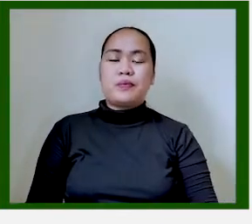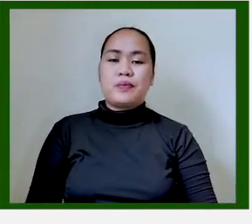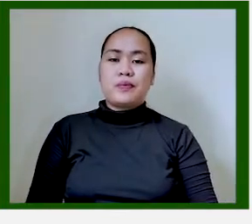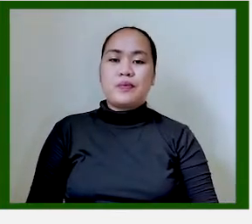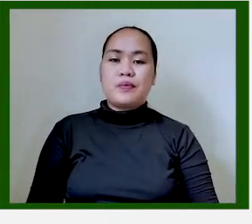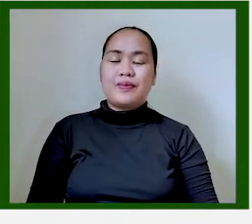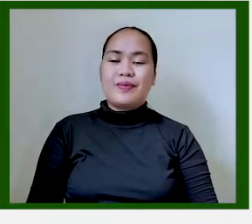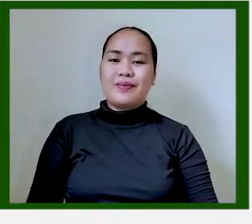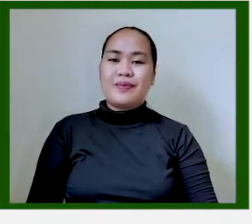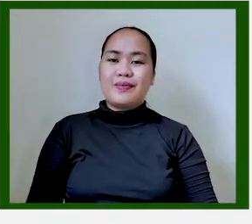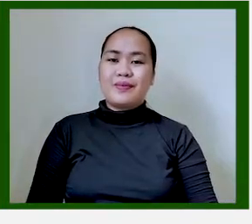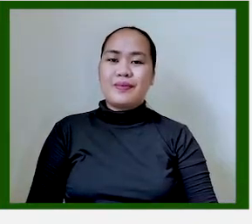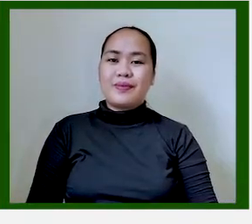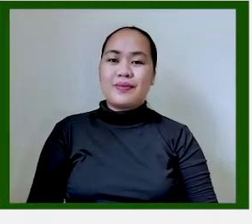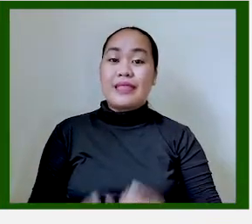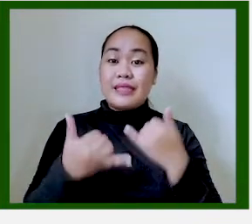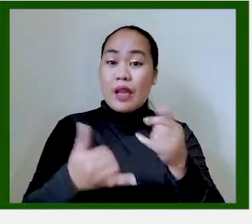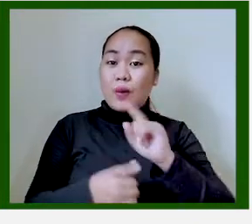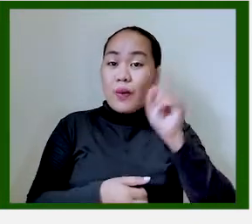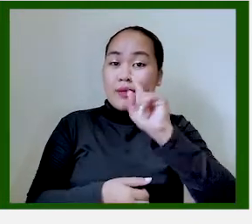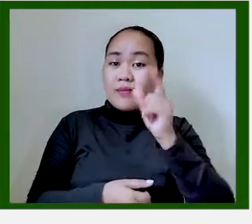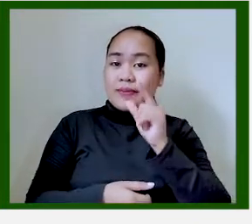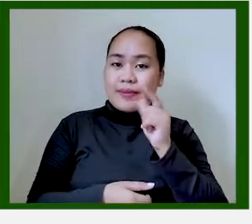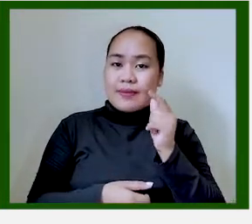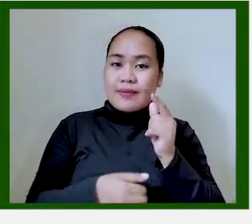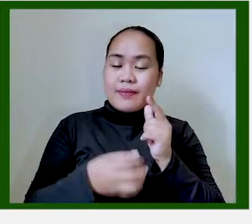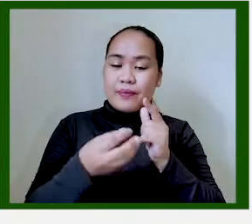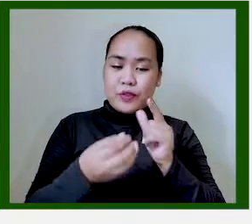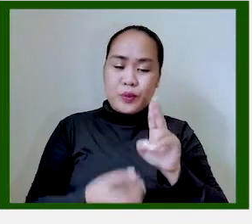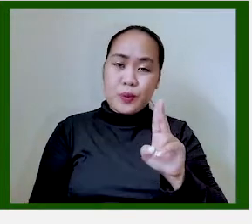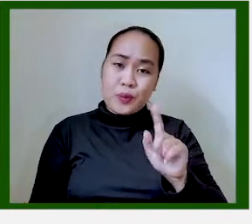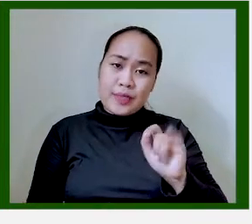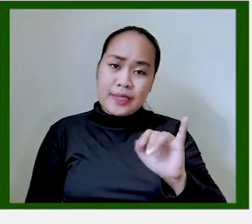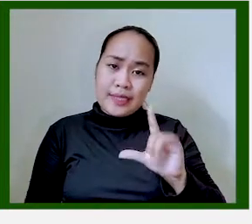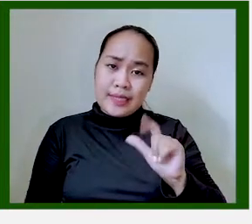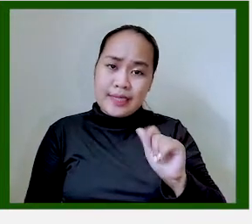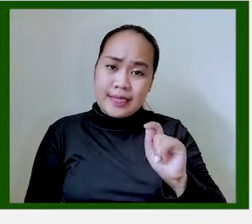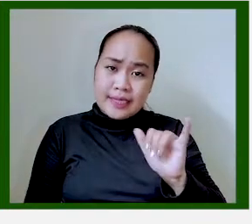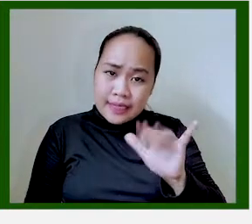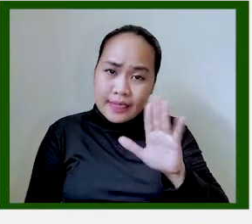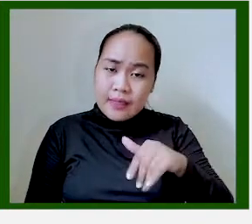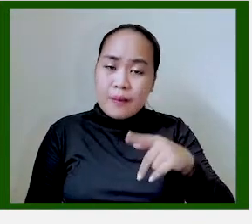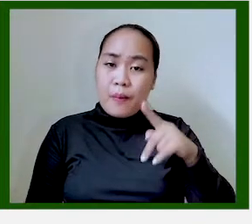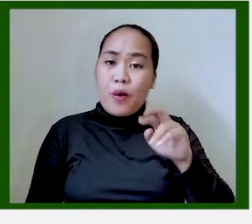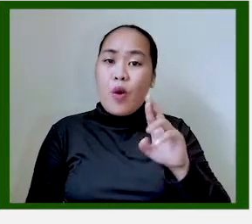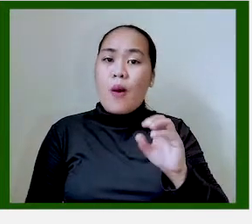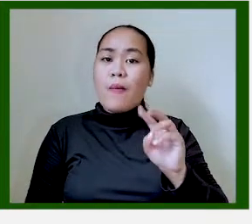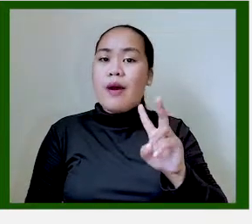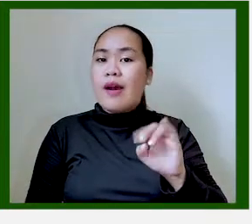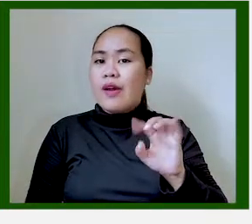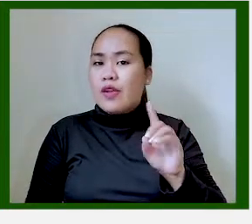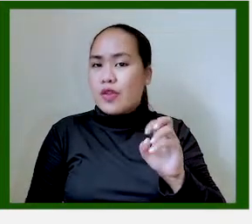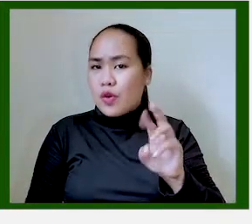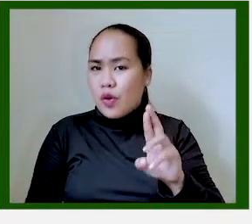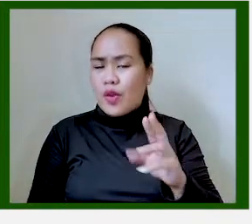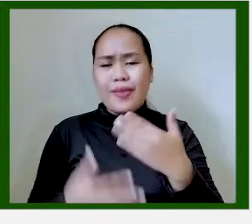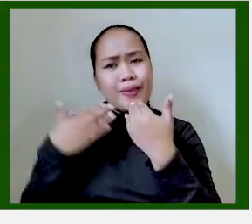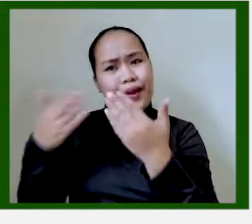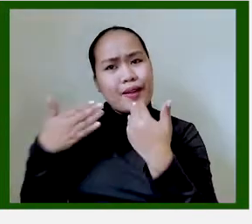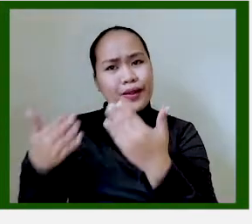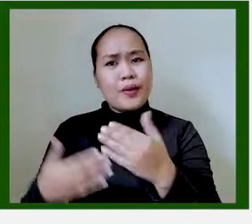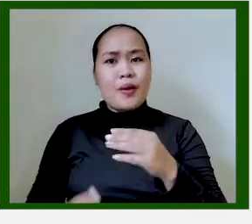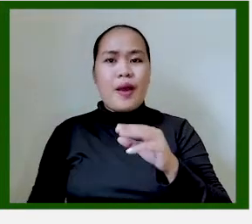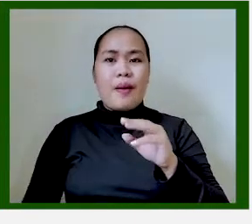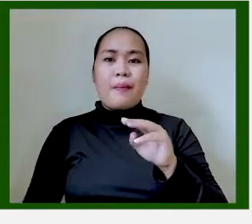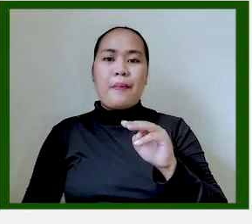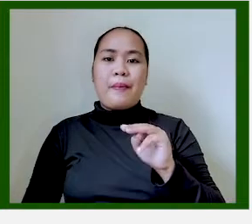Pagdating naman po sa mga utility providers, no, magpapasalamat kami sa Manila Water and sa Meralco. Ang bilis ng action nila, no. Sunday pa